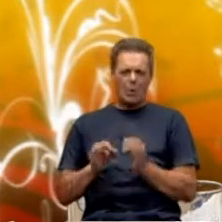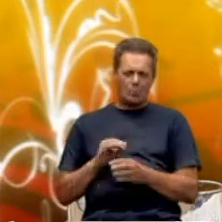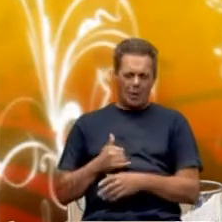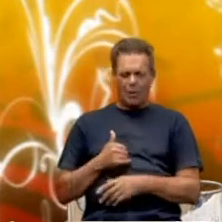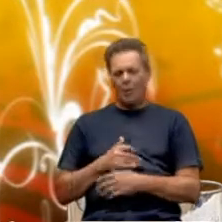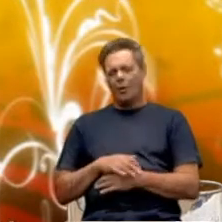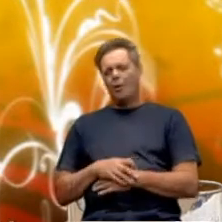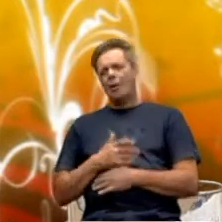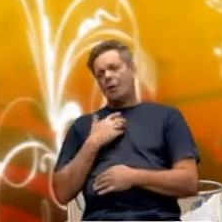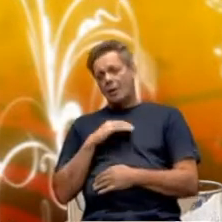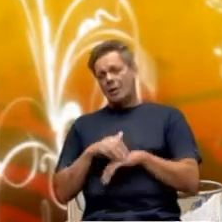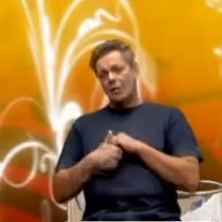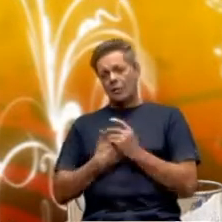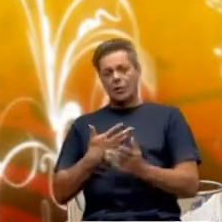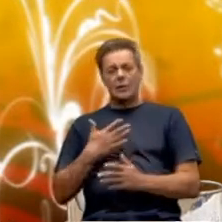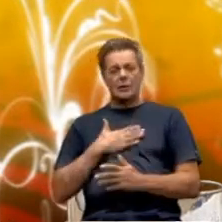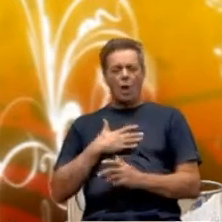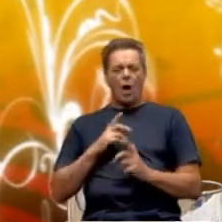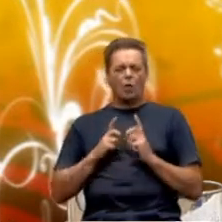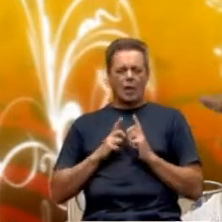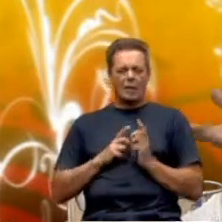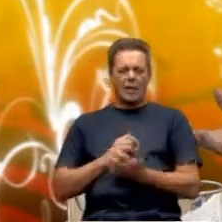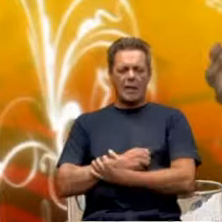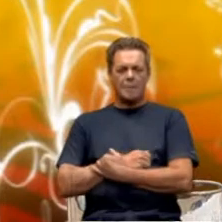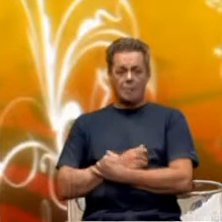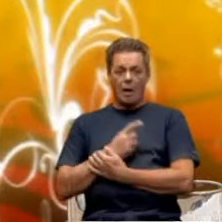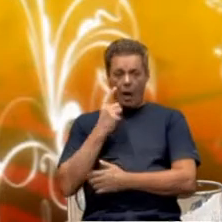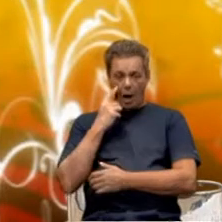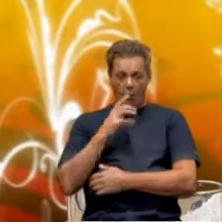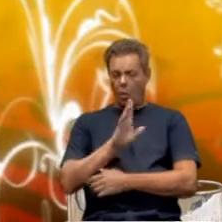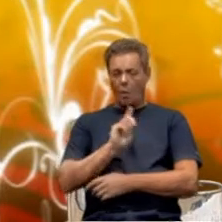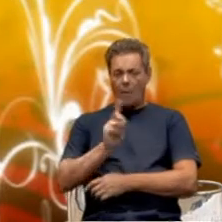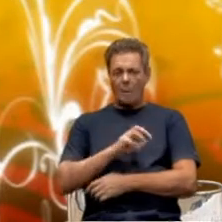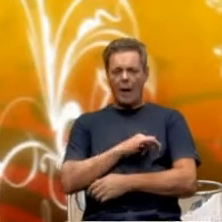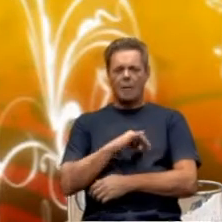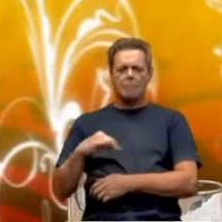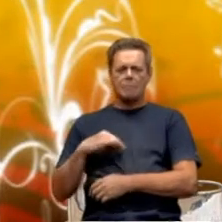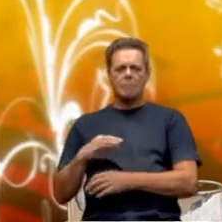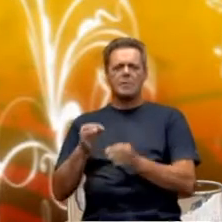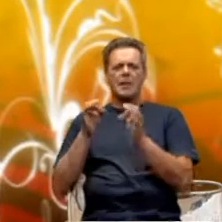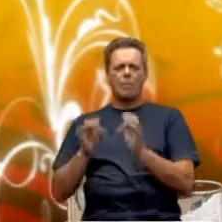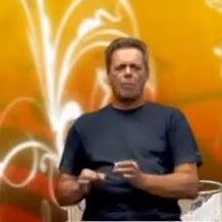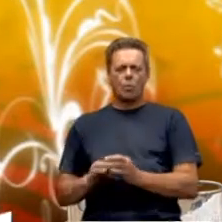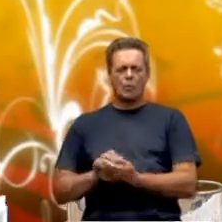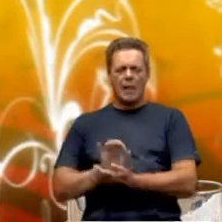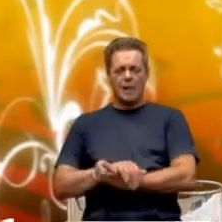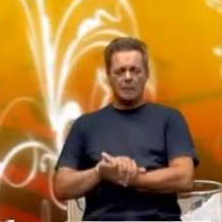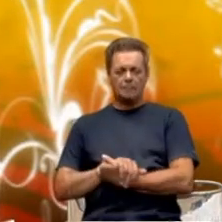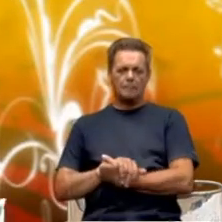zadovoljiti svoje očekivanja od života ako samopouzdanje ne njeguje, ne čvrsti.